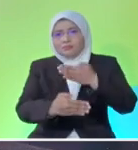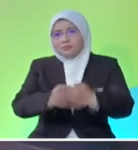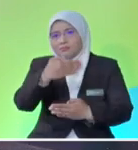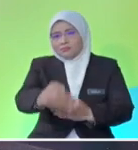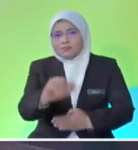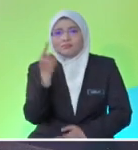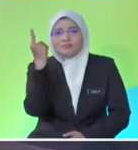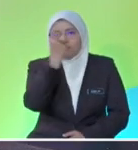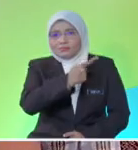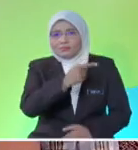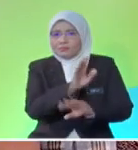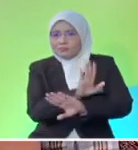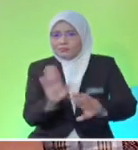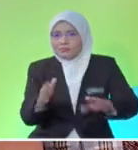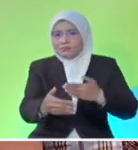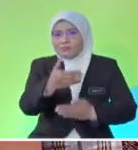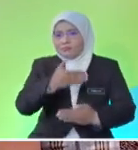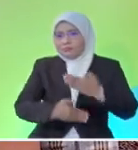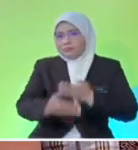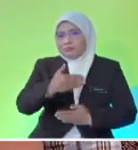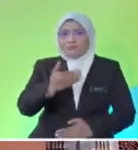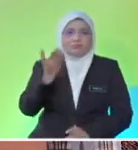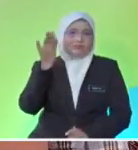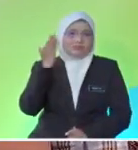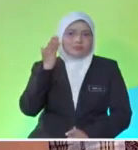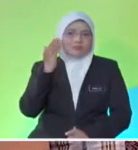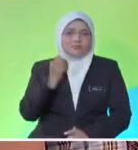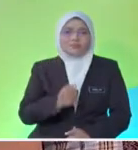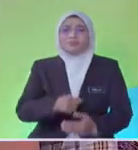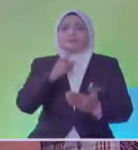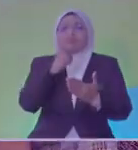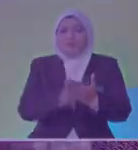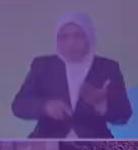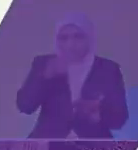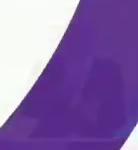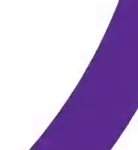belakang? Apa tu? Pelik betul lah.